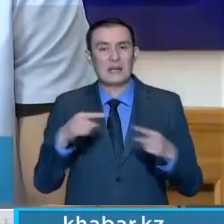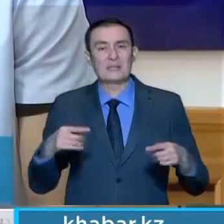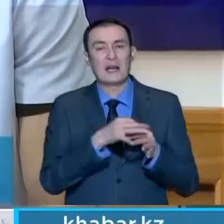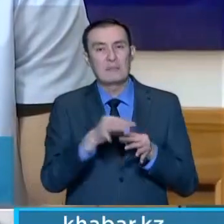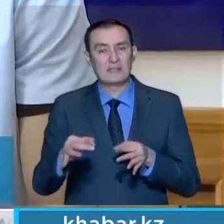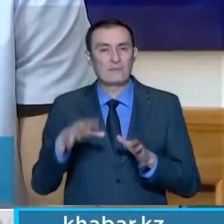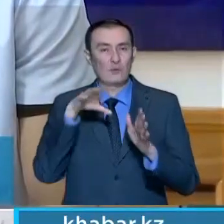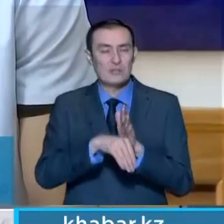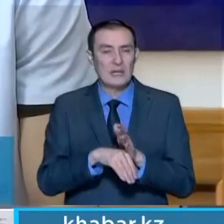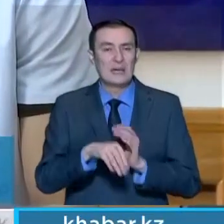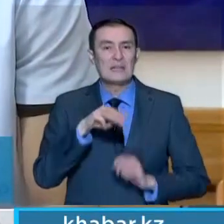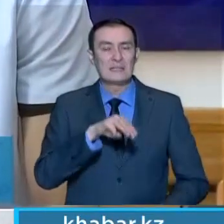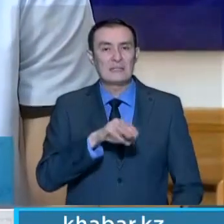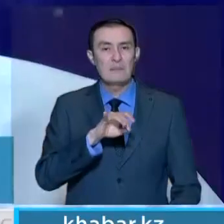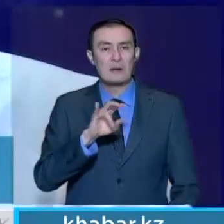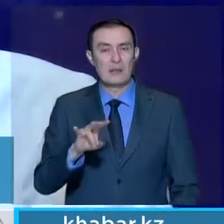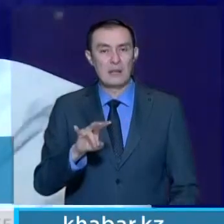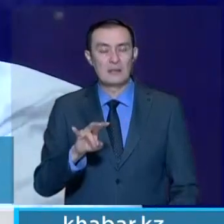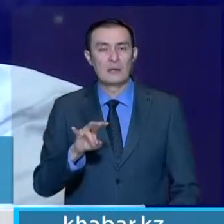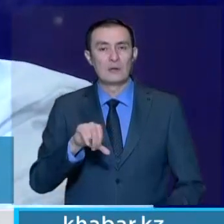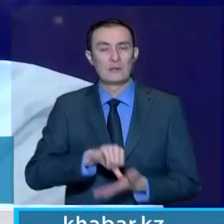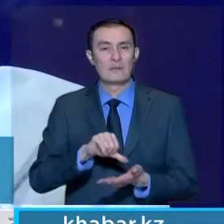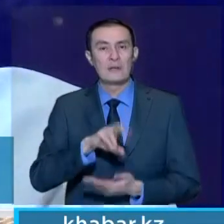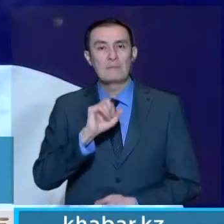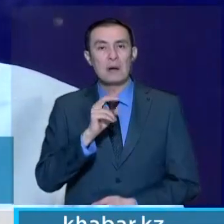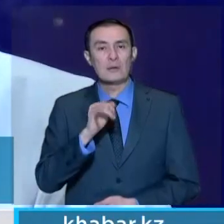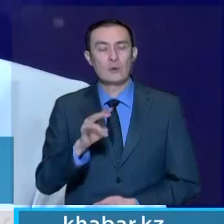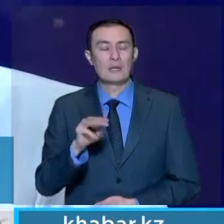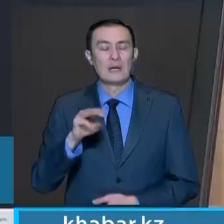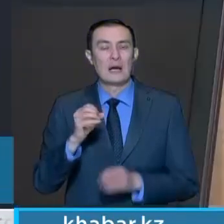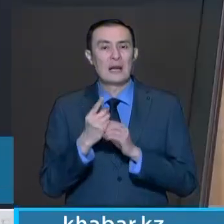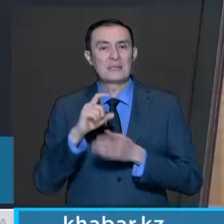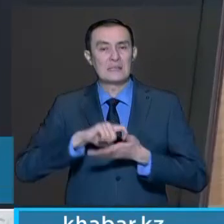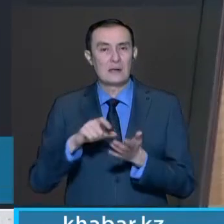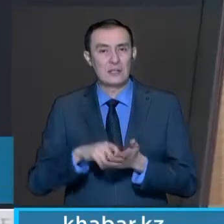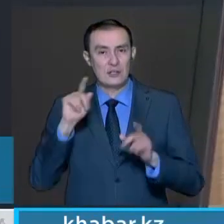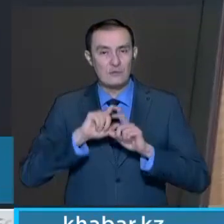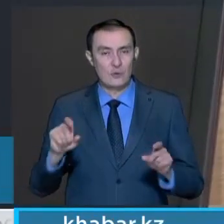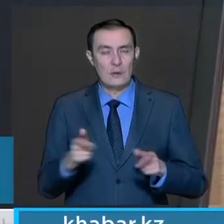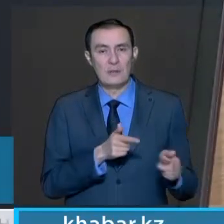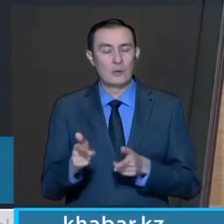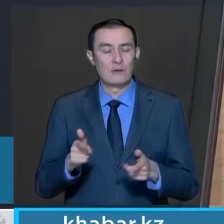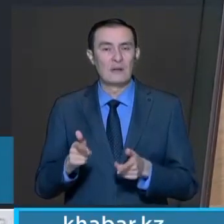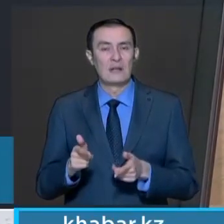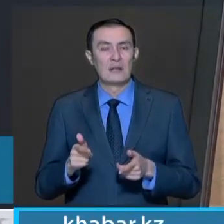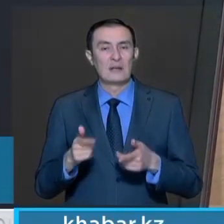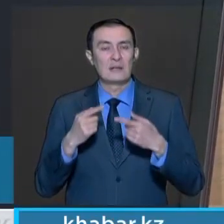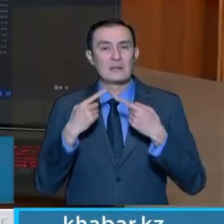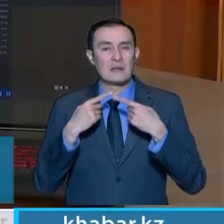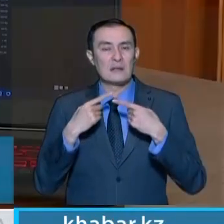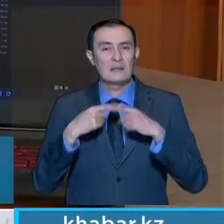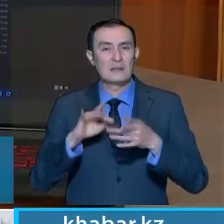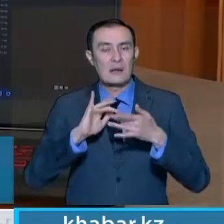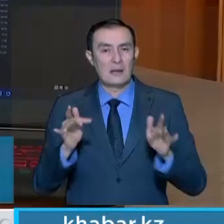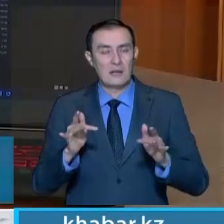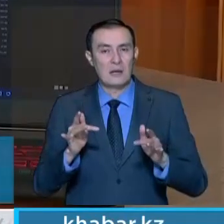Казахстана. В их числе Темирлан Жумабеков и Есимбек Бахдаулет. 11-классники Кызылординской IT-школы разработали цифровой полиграф.